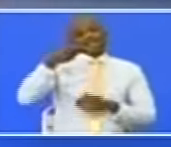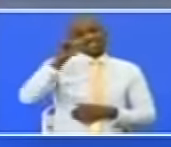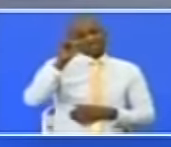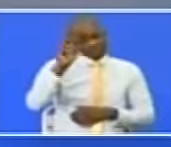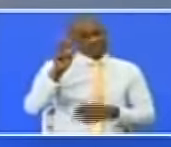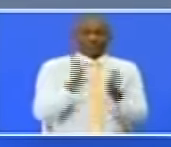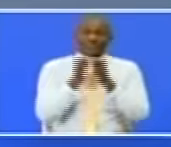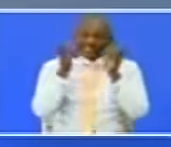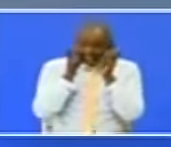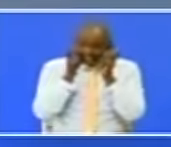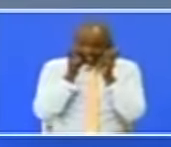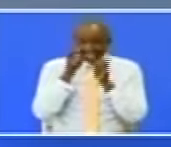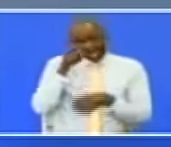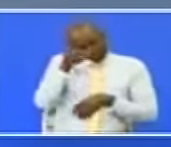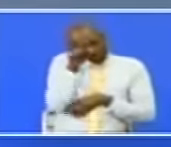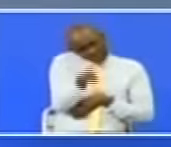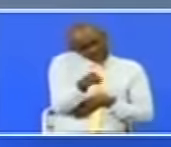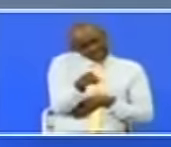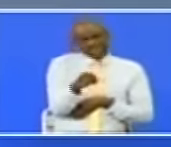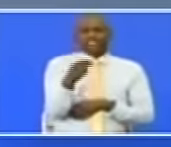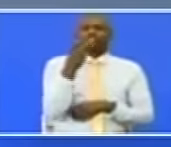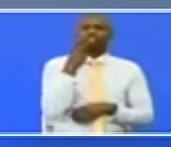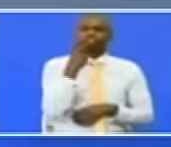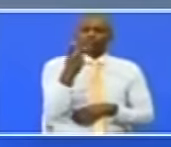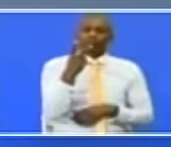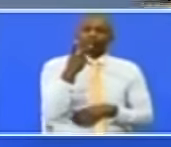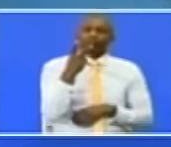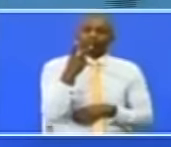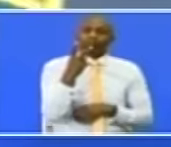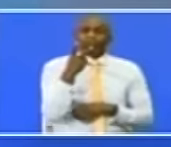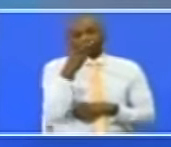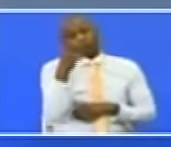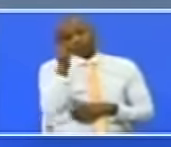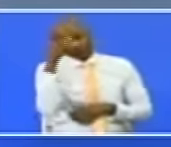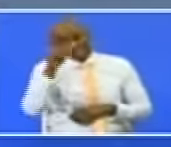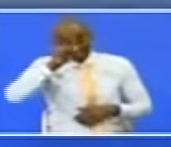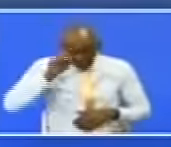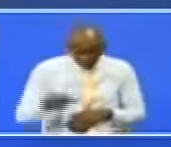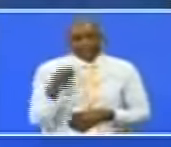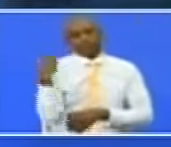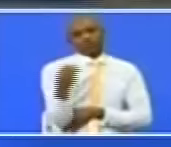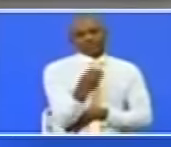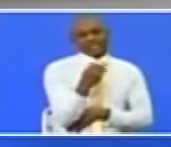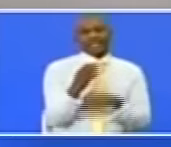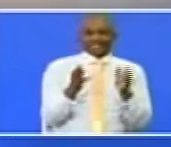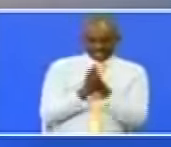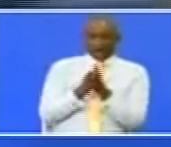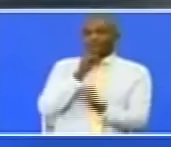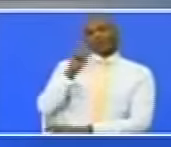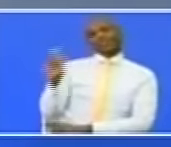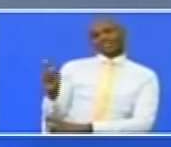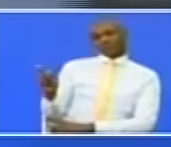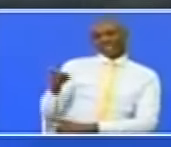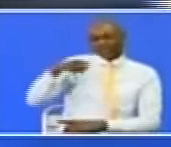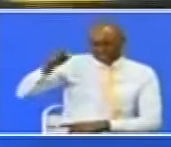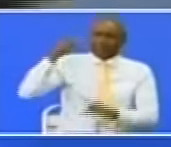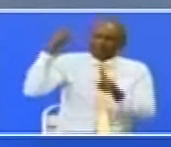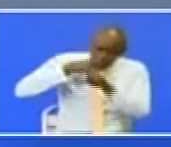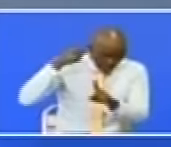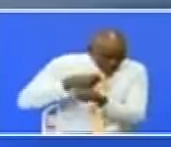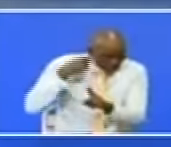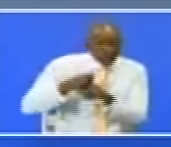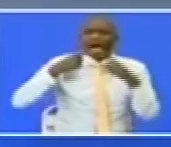milioni 1.6 hao, 200,000 ni watoto. Mmoja wa watoto hao ni Elijah Lemaiyan, ambaye ameweza kupaza sauti